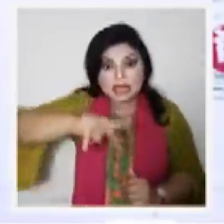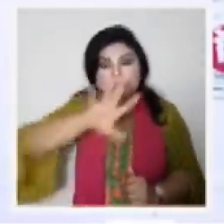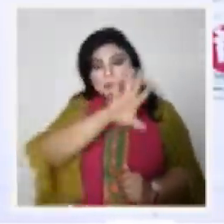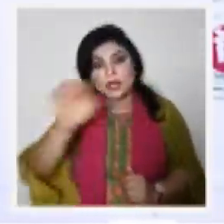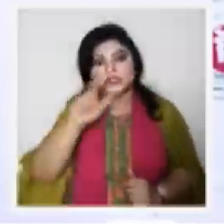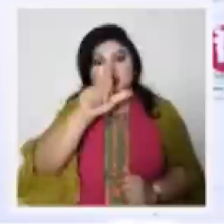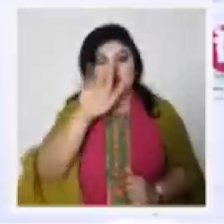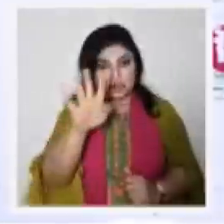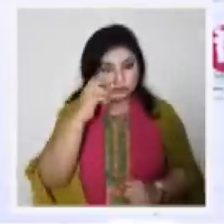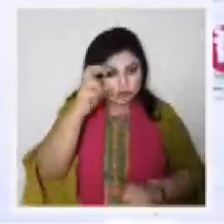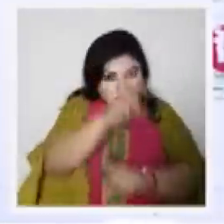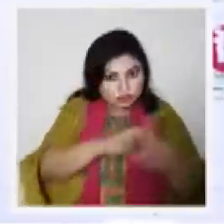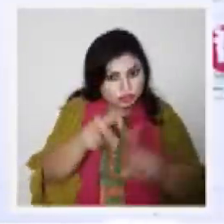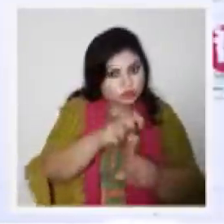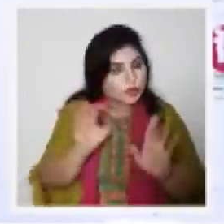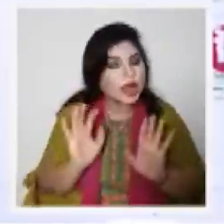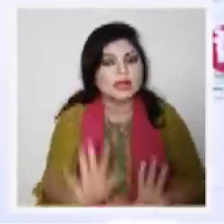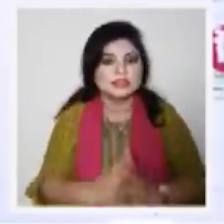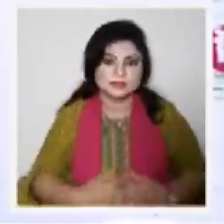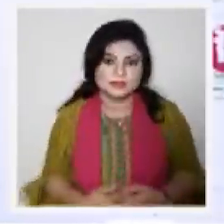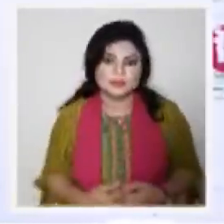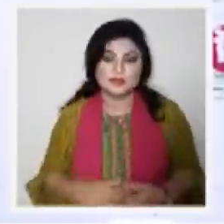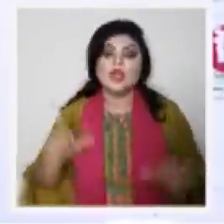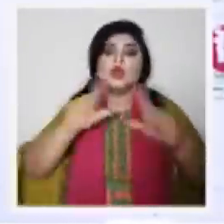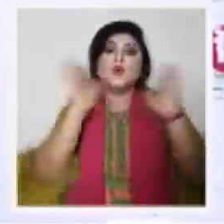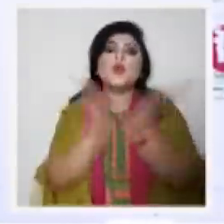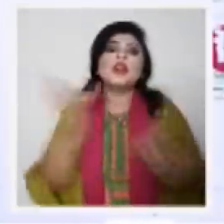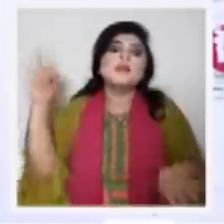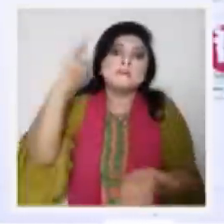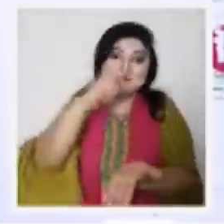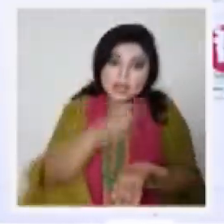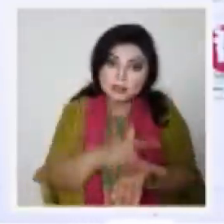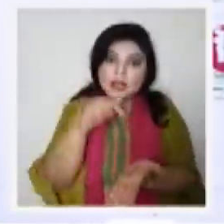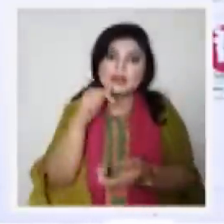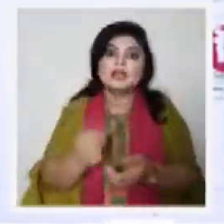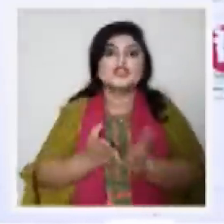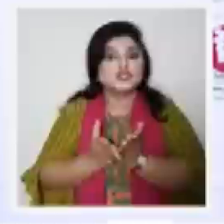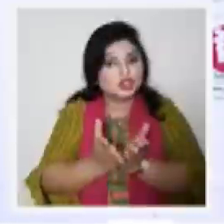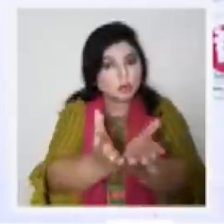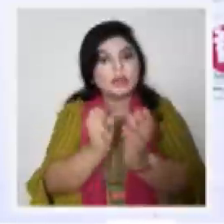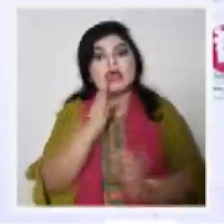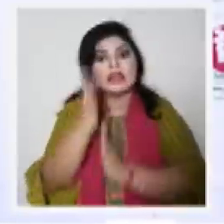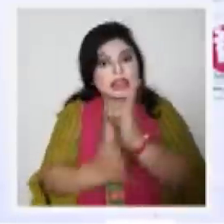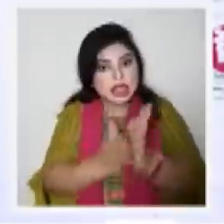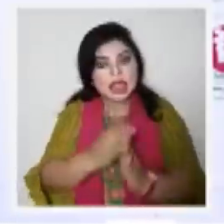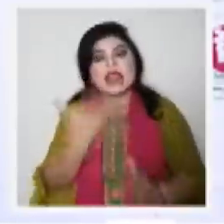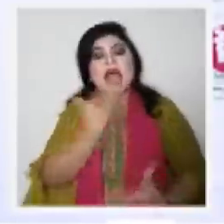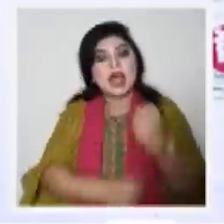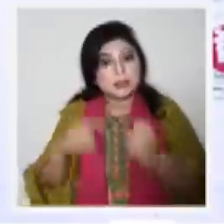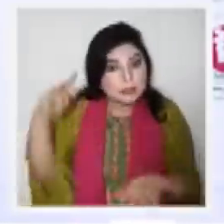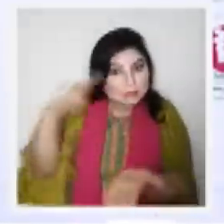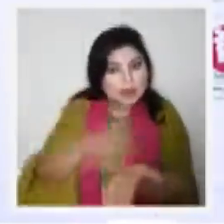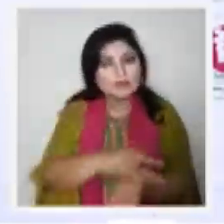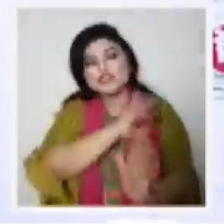বন্দরে 174 জনকে। মোট 1,586 জনকে স্ক্রিনিং করা হয়েছে গত 24 ঘন্টায়। এ পর্যন্ত